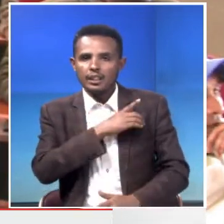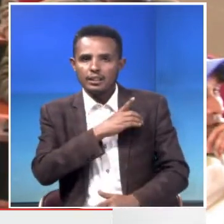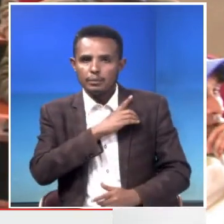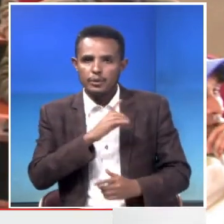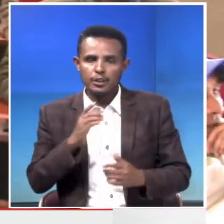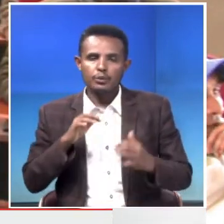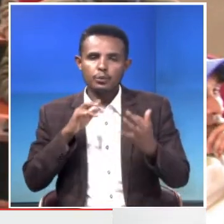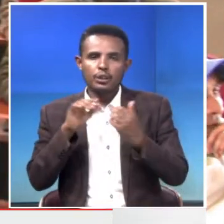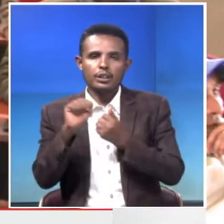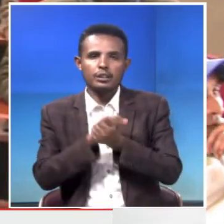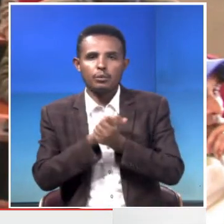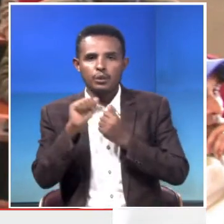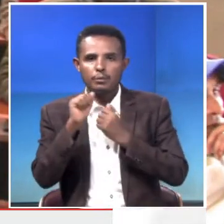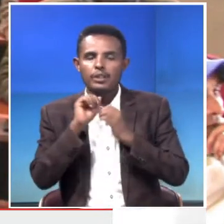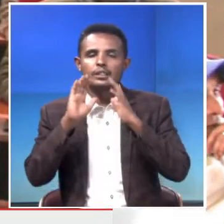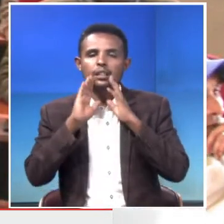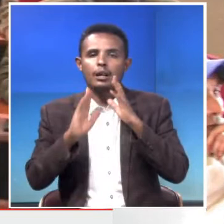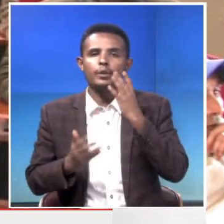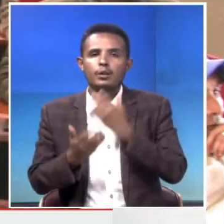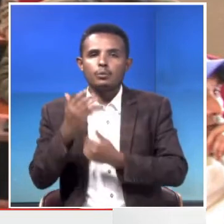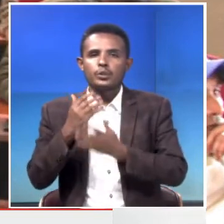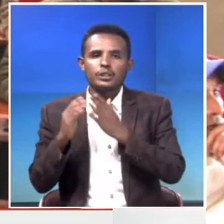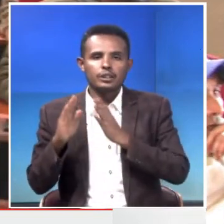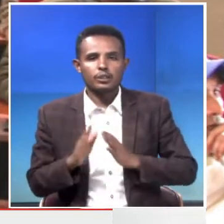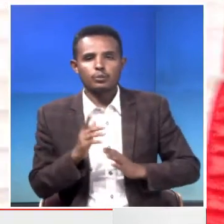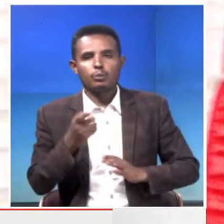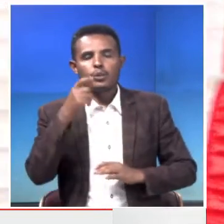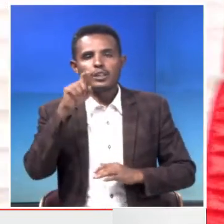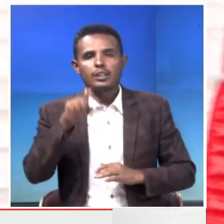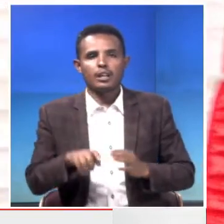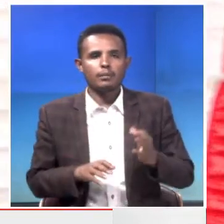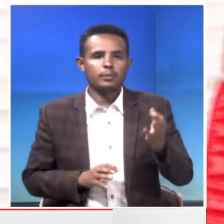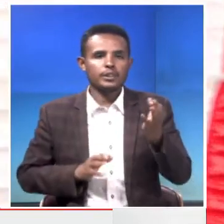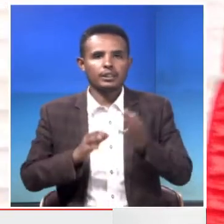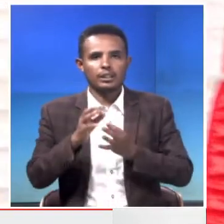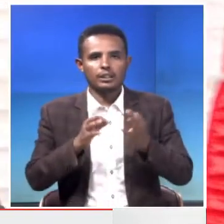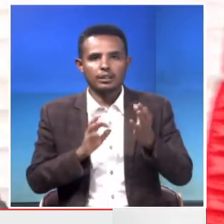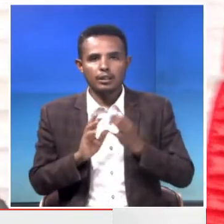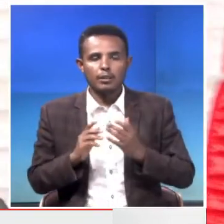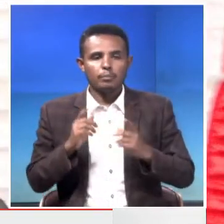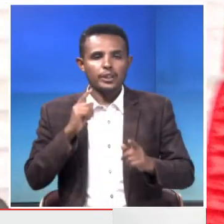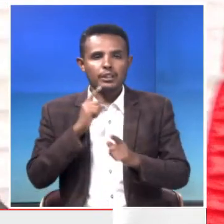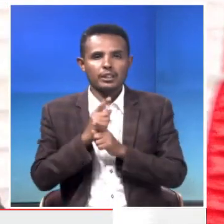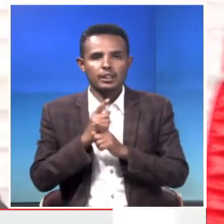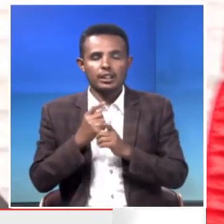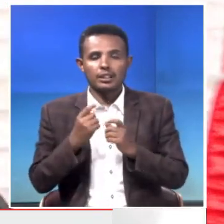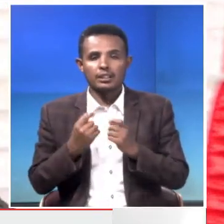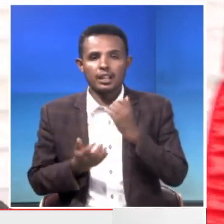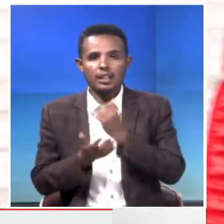በመረዳት ለሰላማዊ ውይይት ዝግጁ መሆን እንደሚገባ አሳስበዋል። በአግባቡ ተረዳርተን